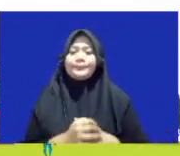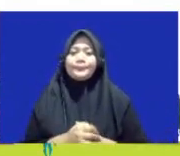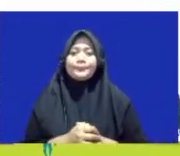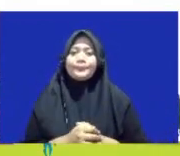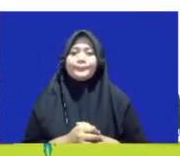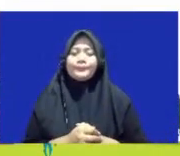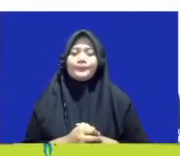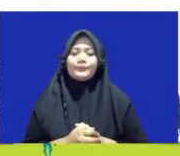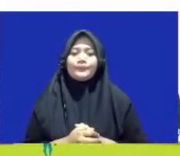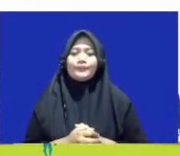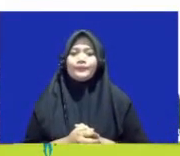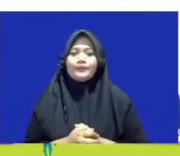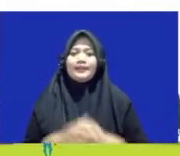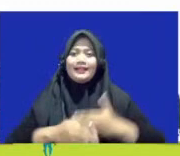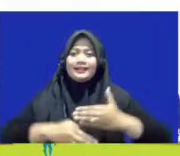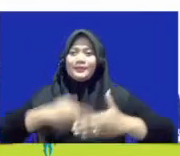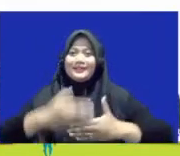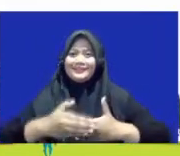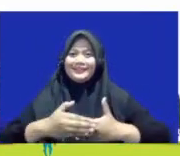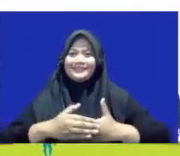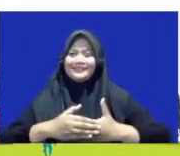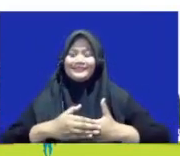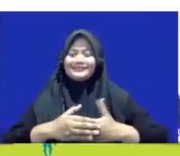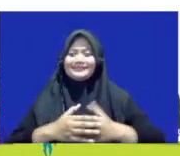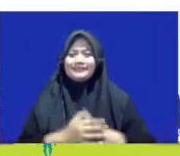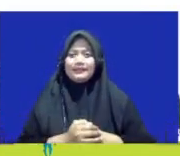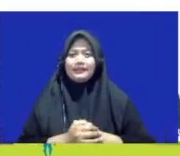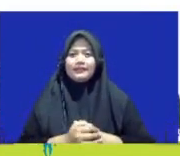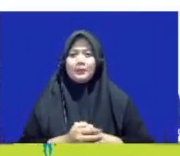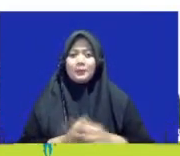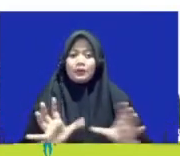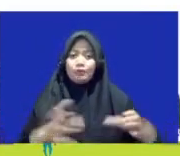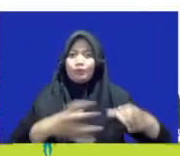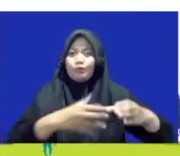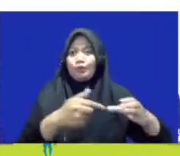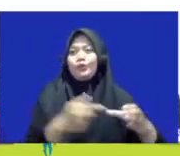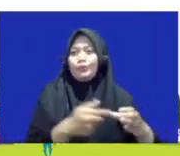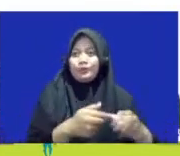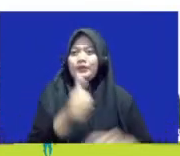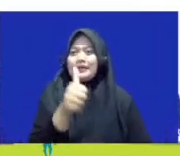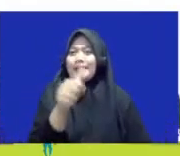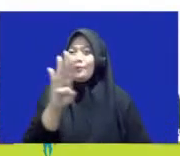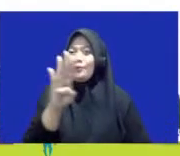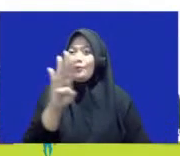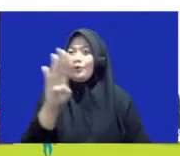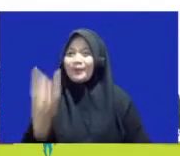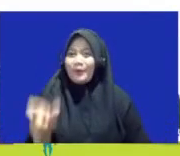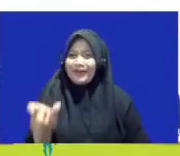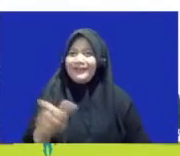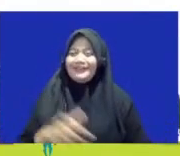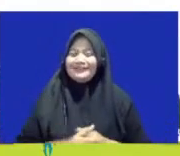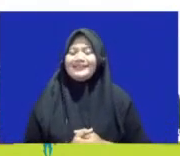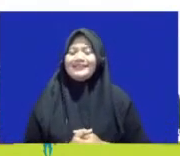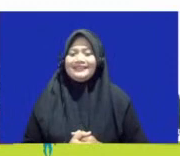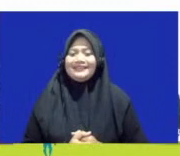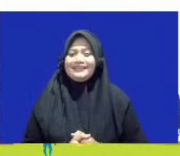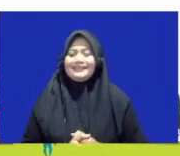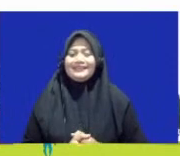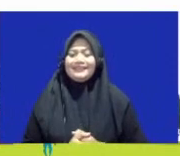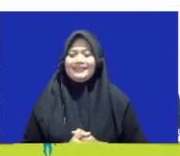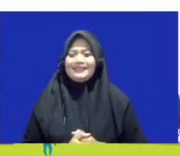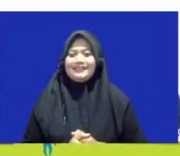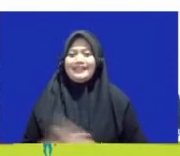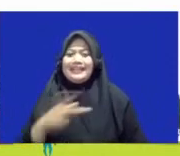dan kemudian dari situ kita berkumpul waktu itu hanya 64 orang, dan kita